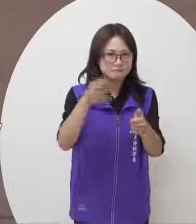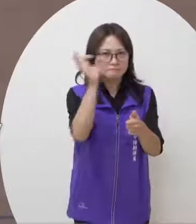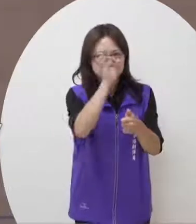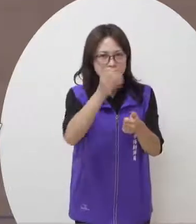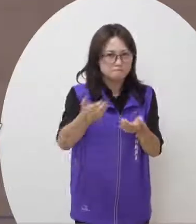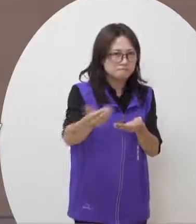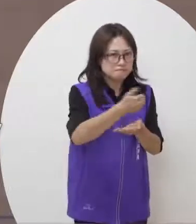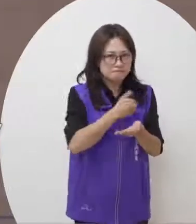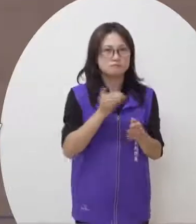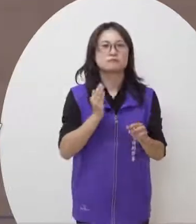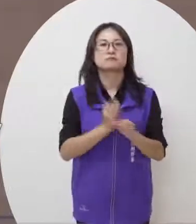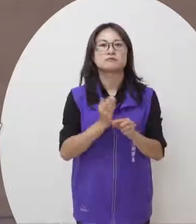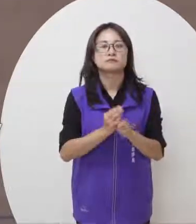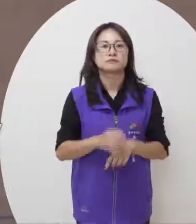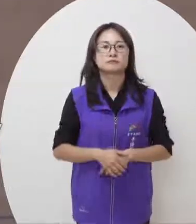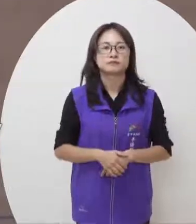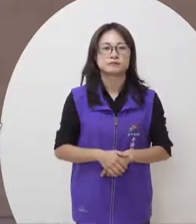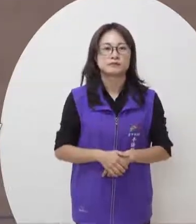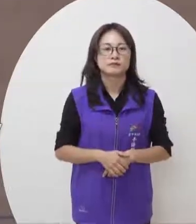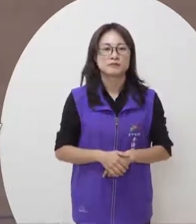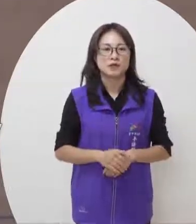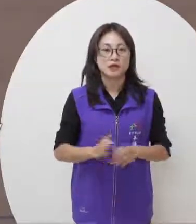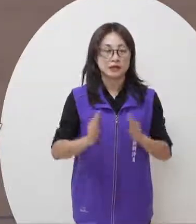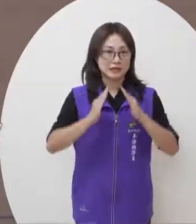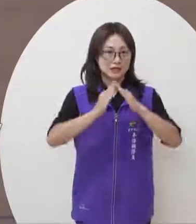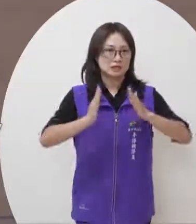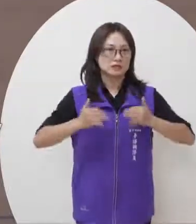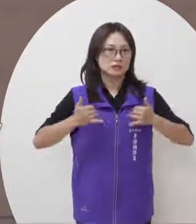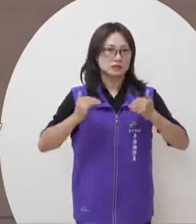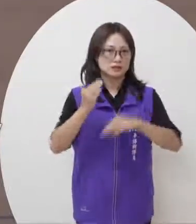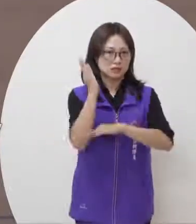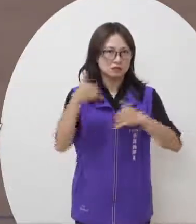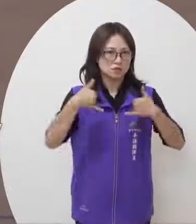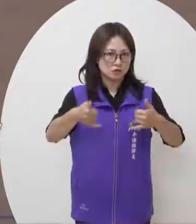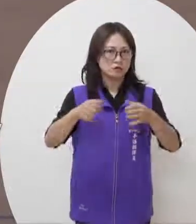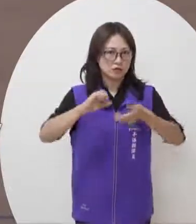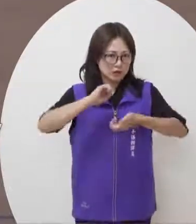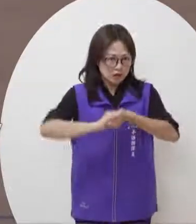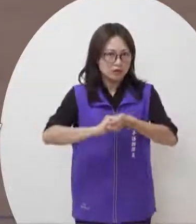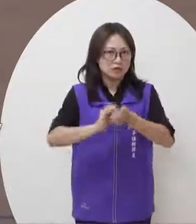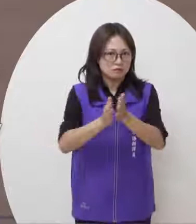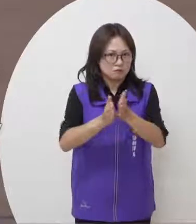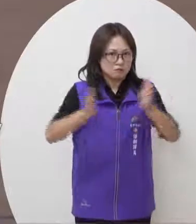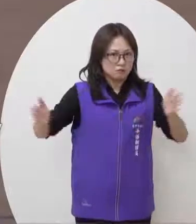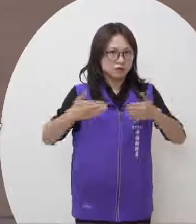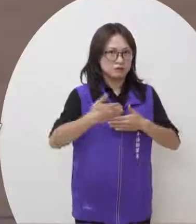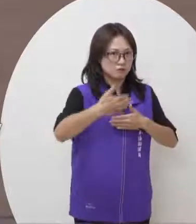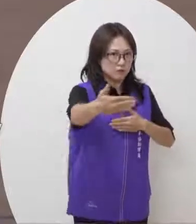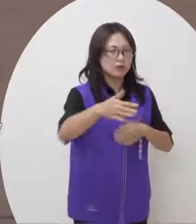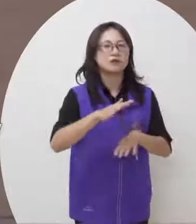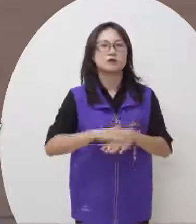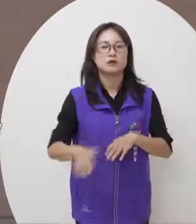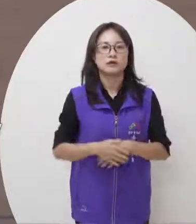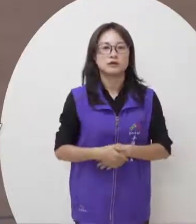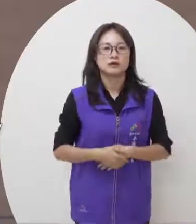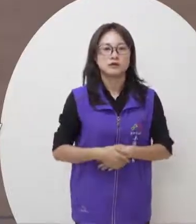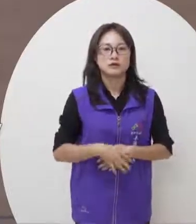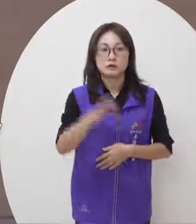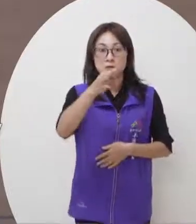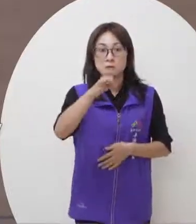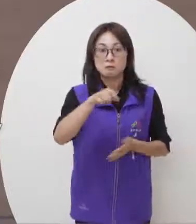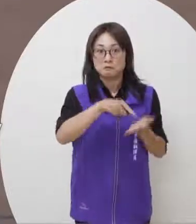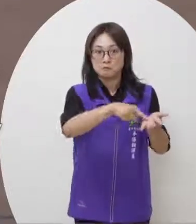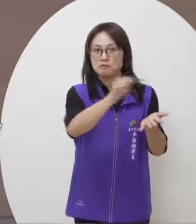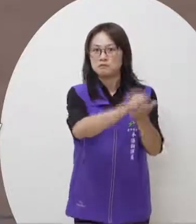以市政路一定会延伸拓宽哈。那我们这个经费已经编列，那而且现在在进行